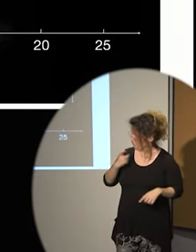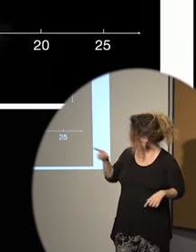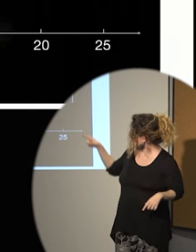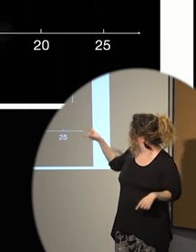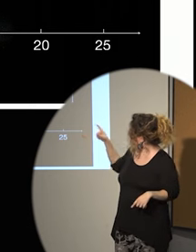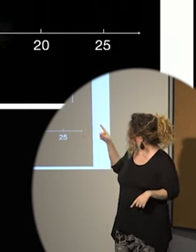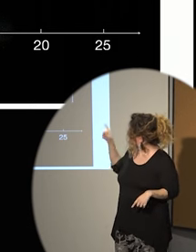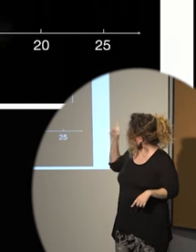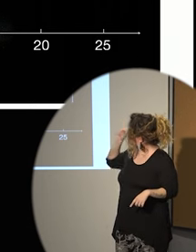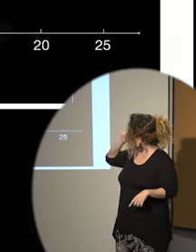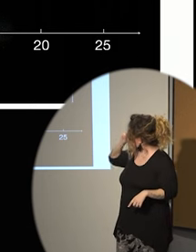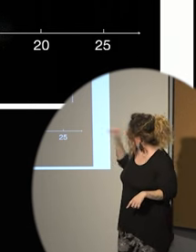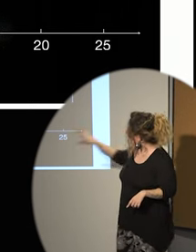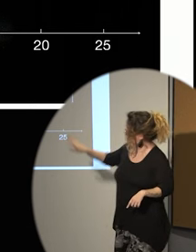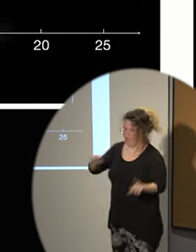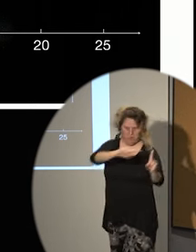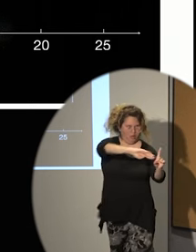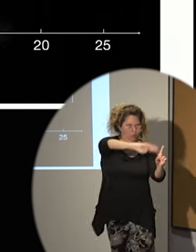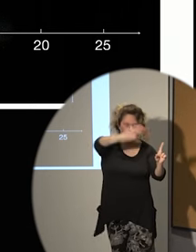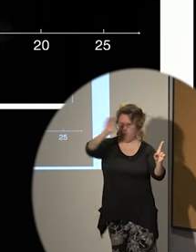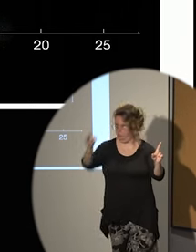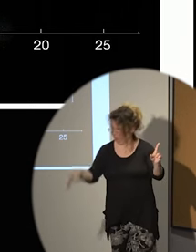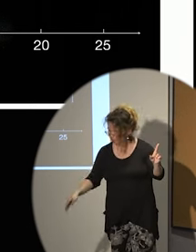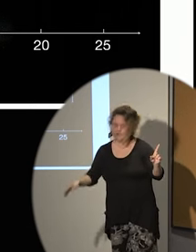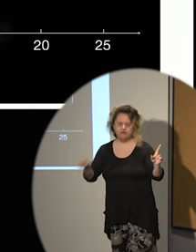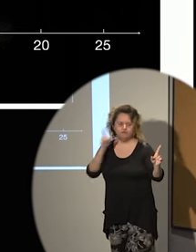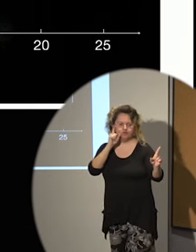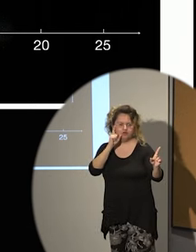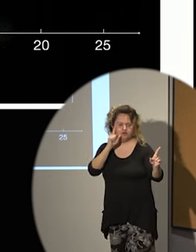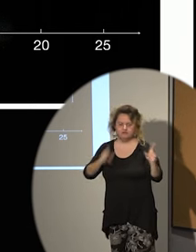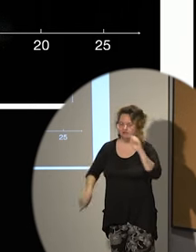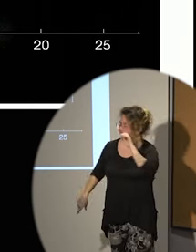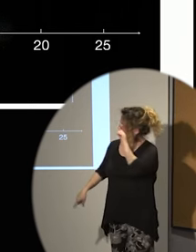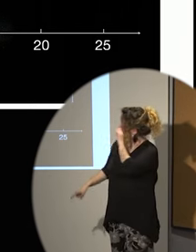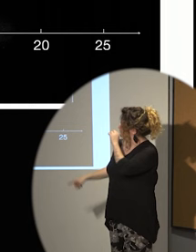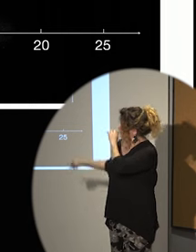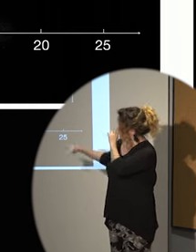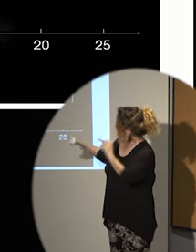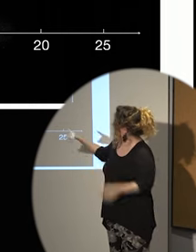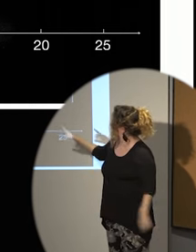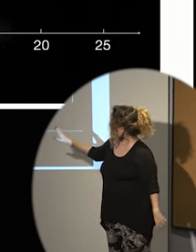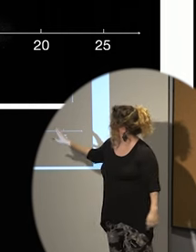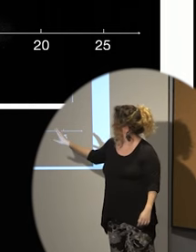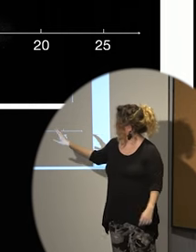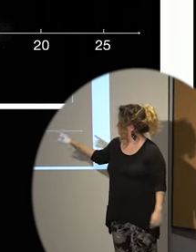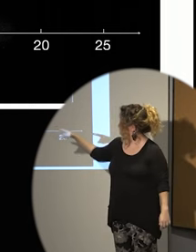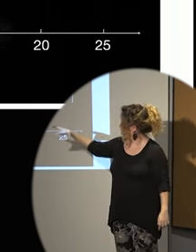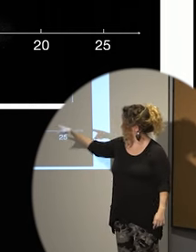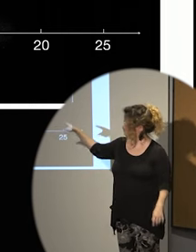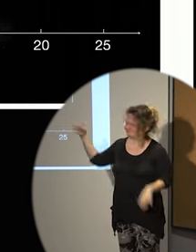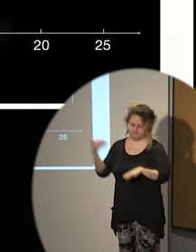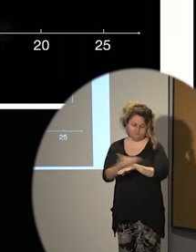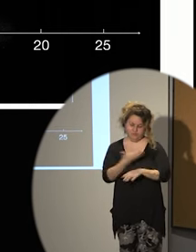elle est au centre? Bah, en fait, je vous ai expliqué. Alors, effectivement, oui, j'aurais pu vous le donner. En fait, ce qui se passe, c'est